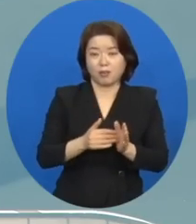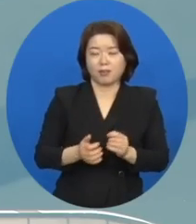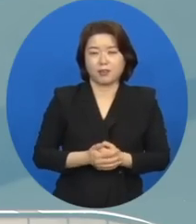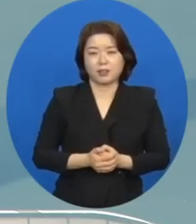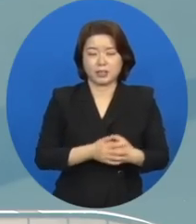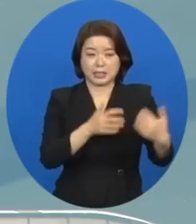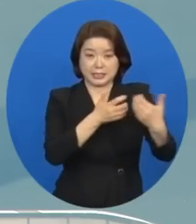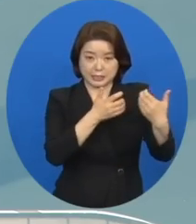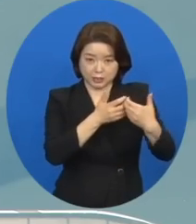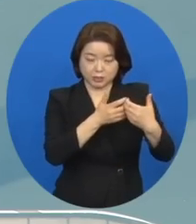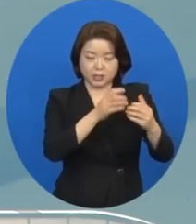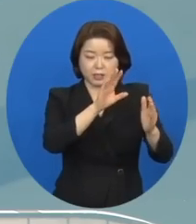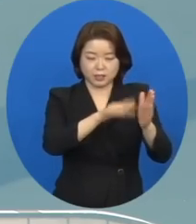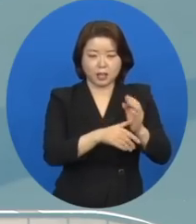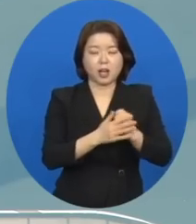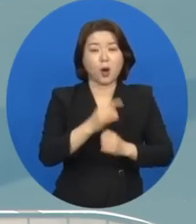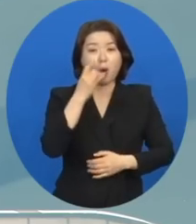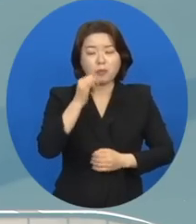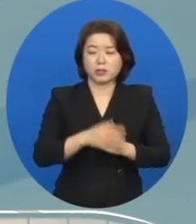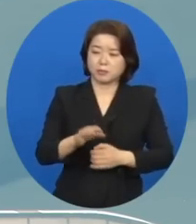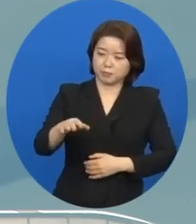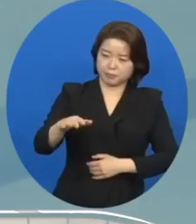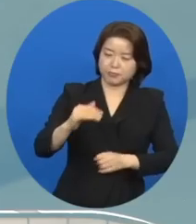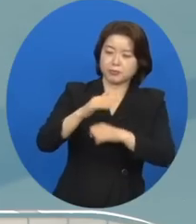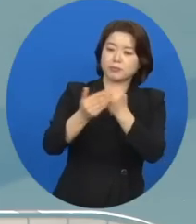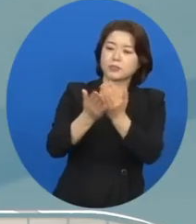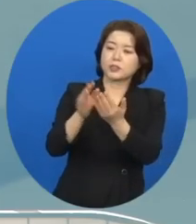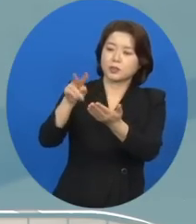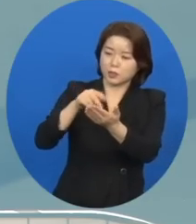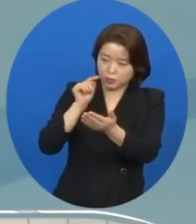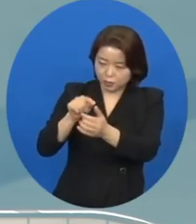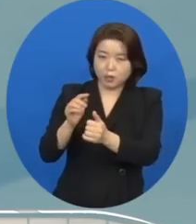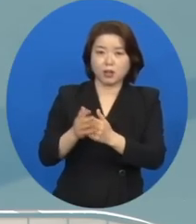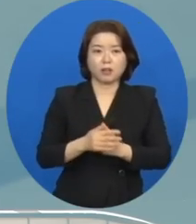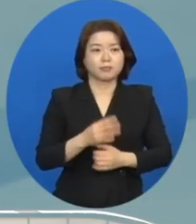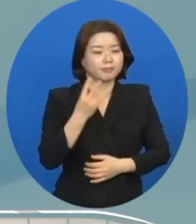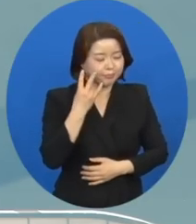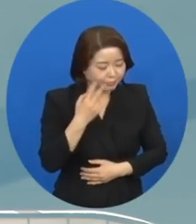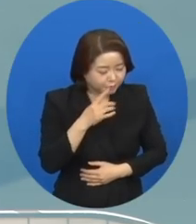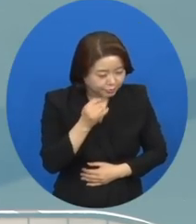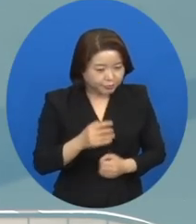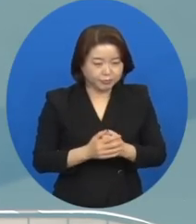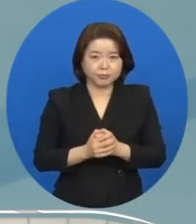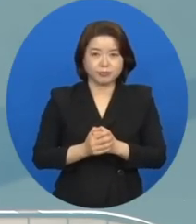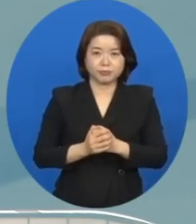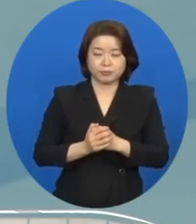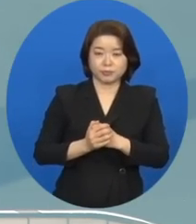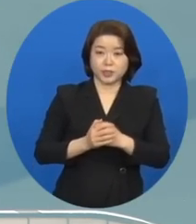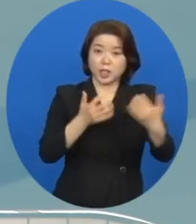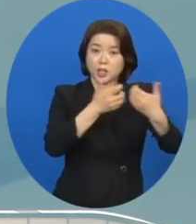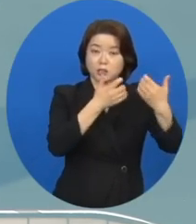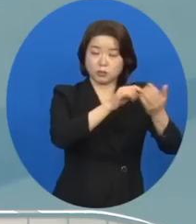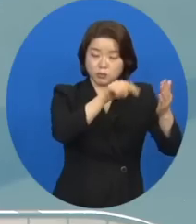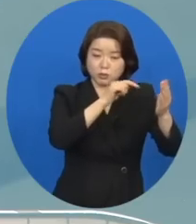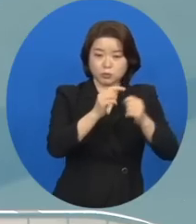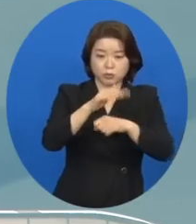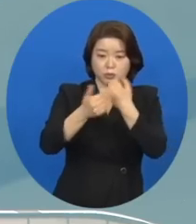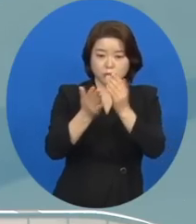전쟁 중에 어머니께서, 애야 성경을 읽어라. 예 어머니, 성경을 두 번 전쟁 중에